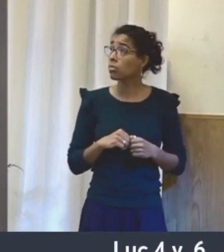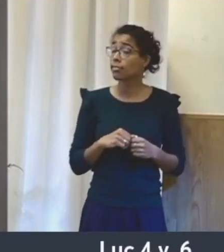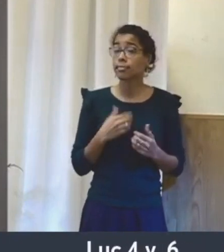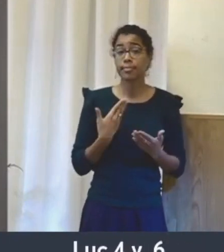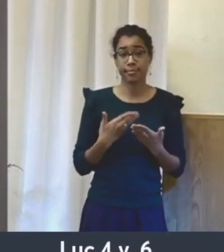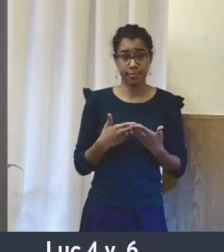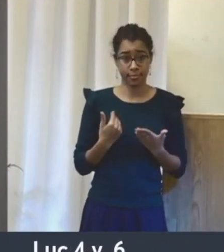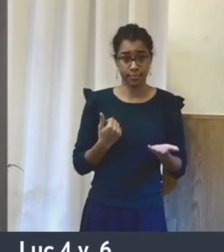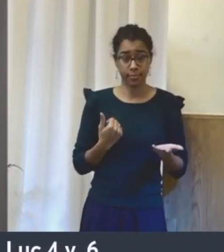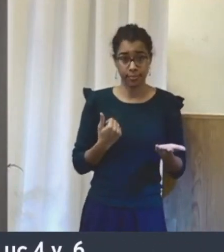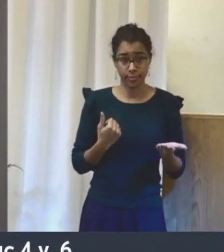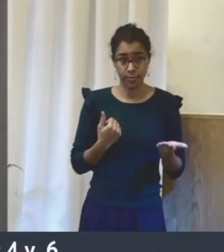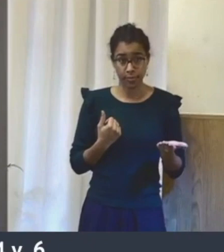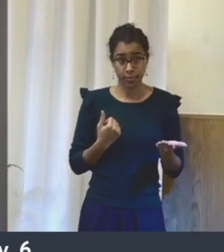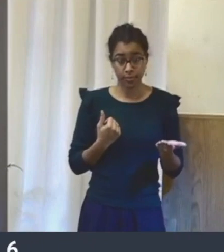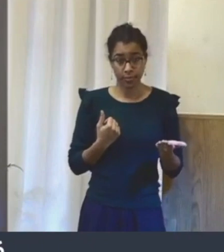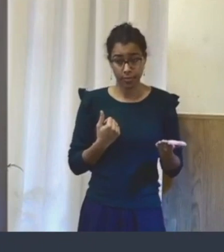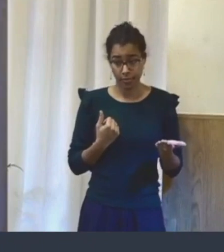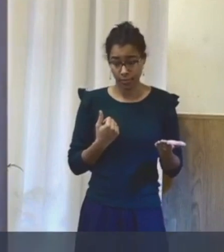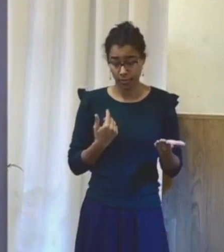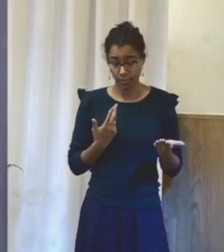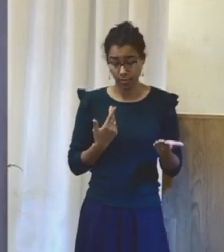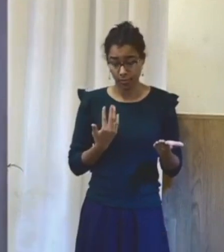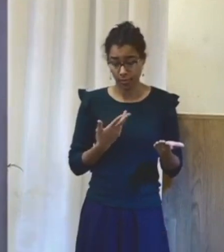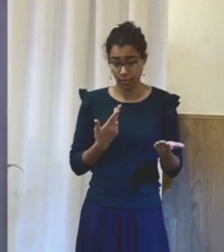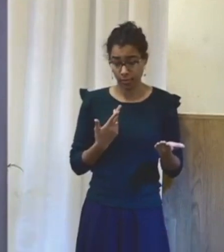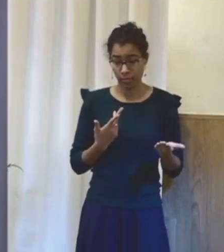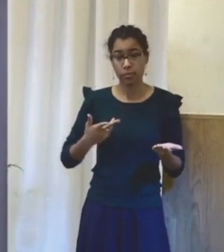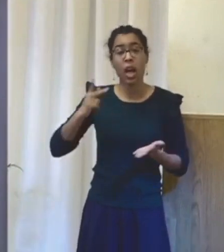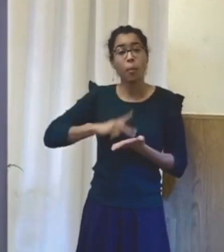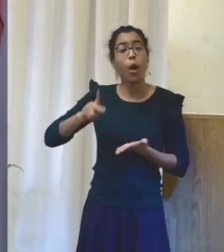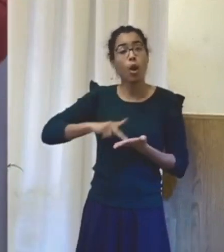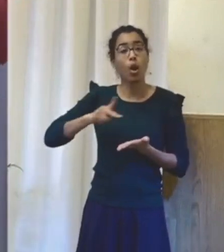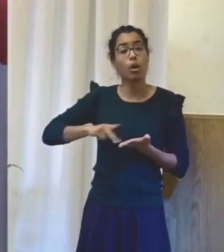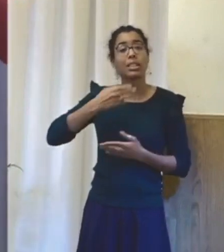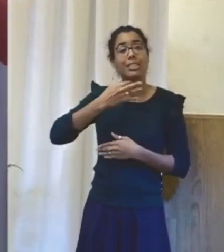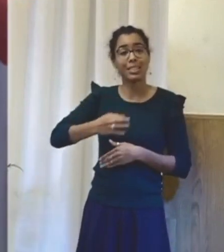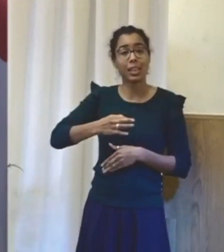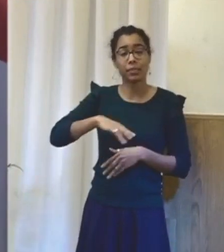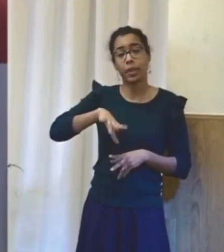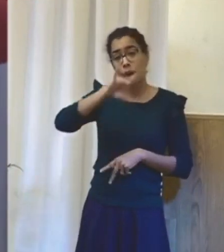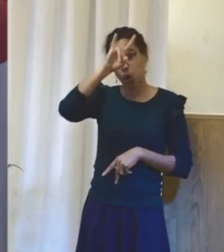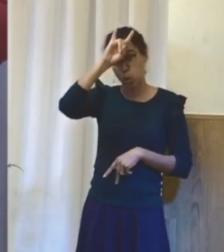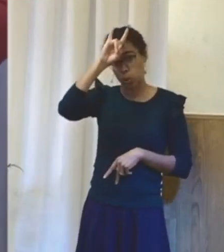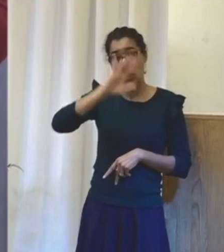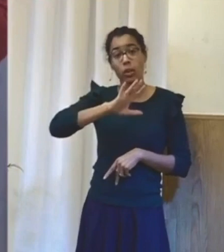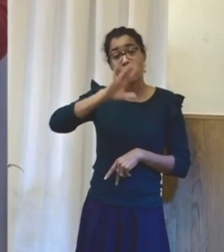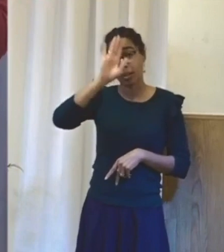Sachez que l'apôtre Paul disait que Satan est le dieu de ce